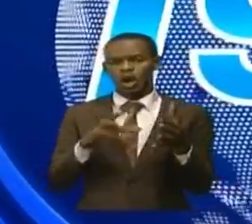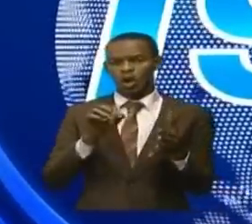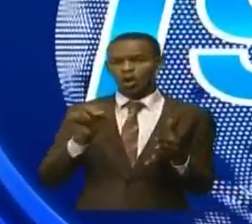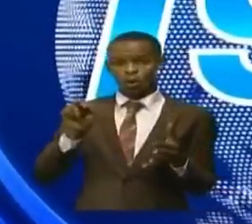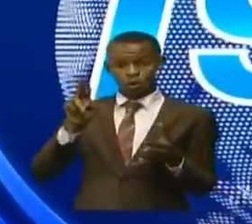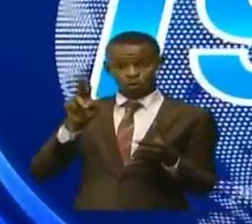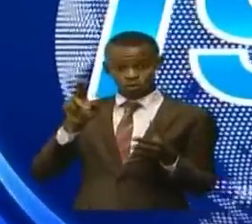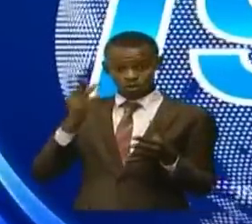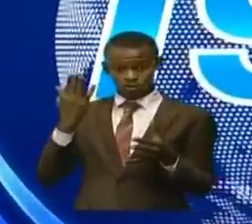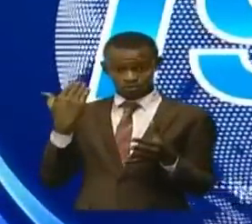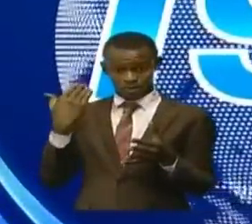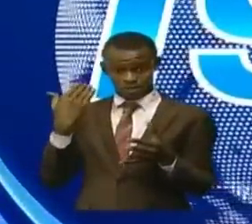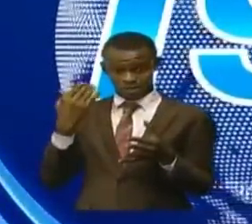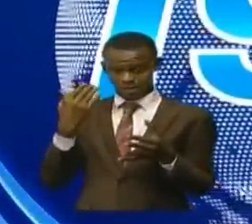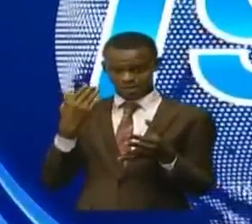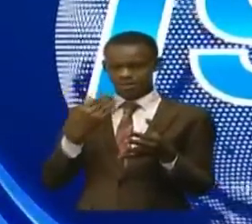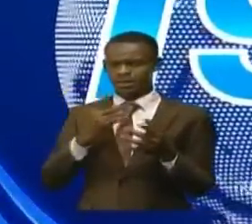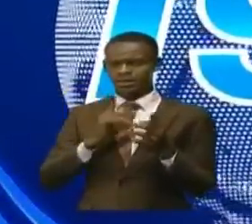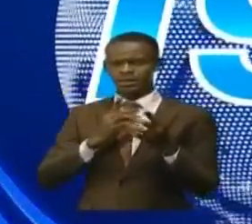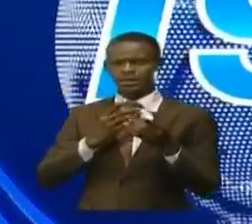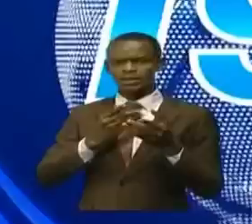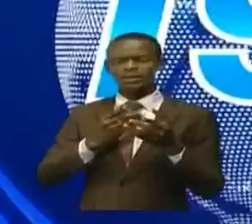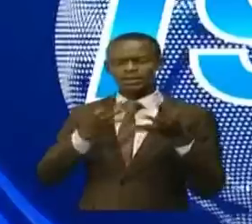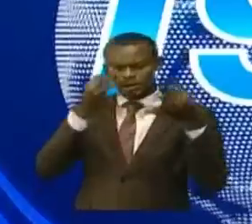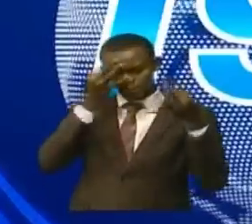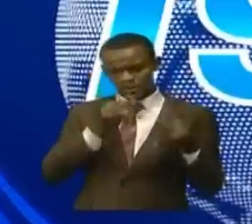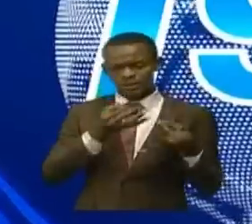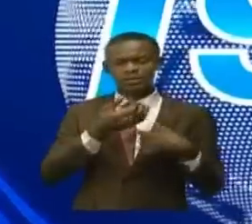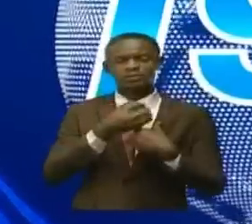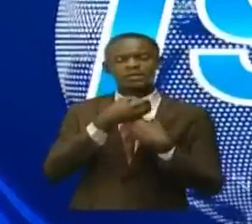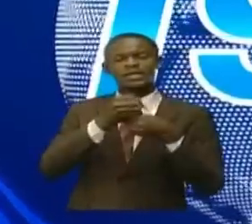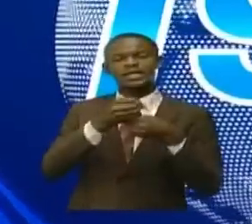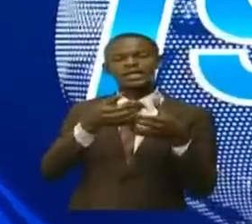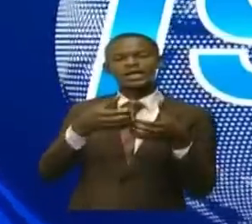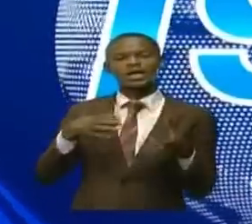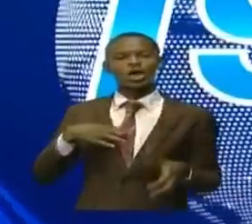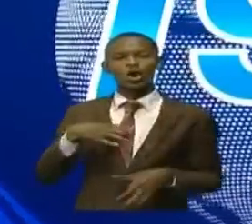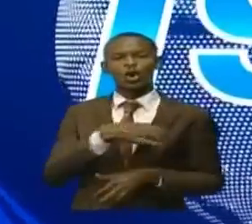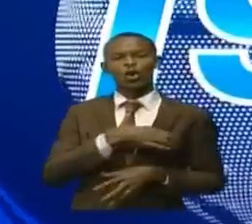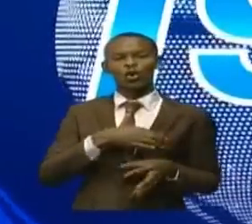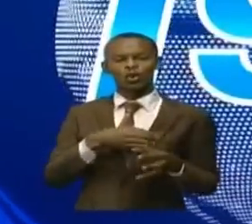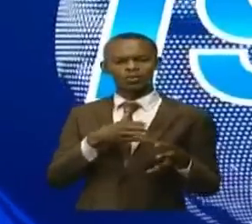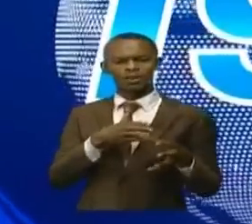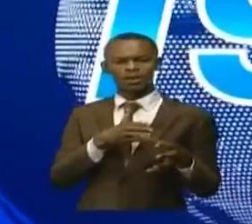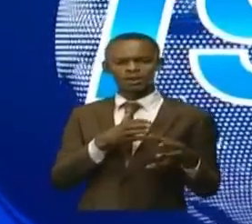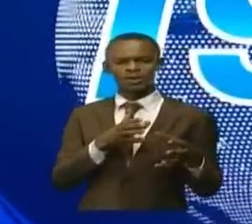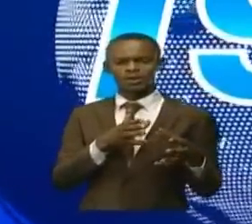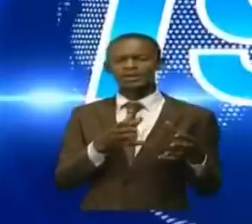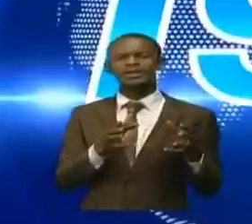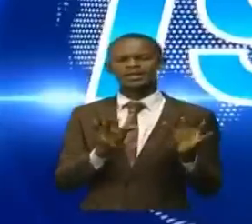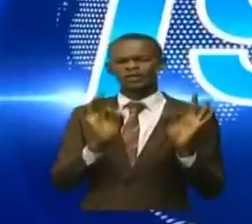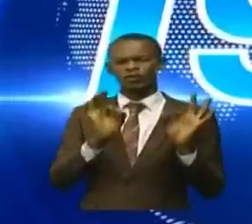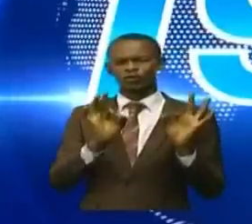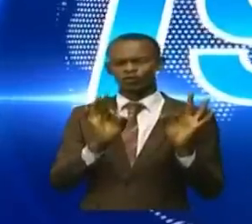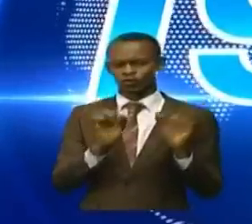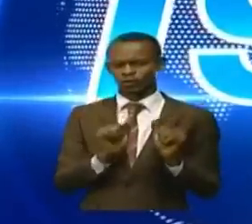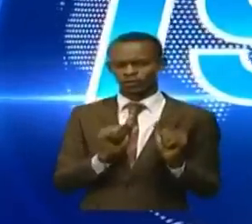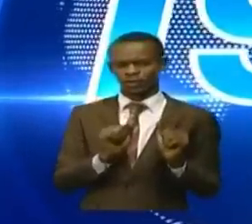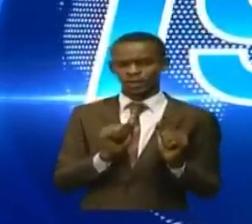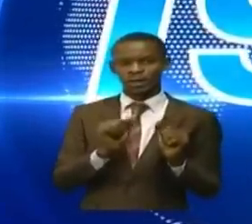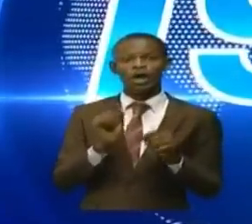au cœur des échanges entre la coordonnatrice spéciale des services spécialisés du chef de l'État Chantal Moulop